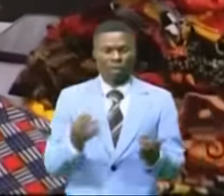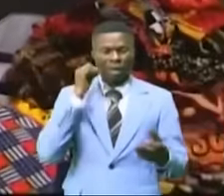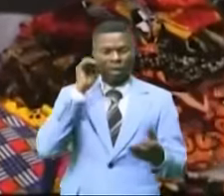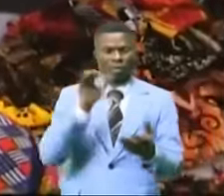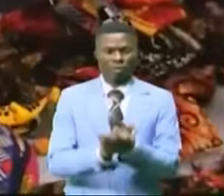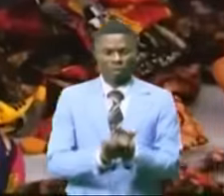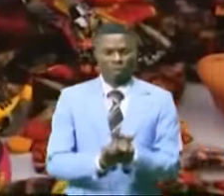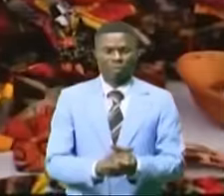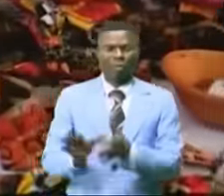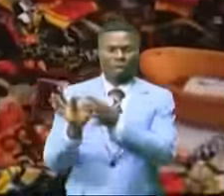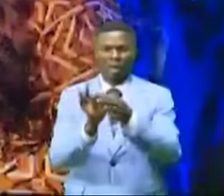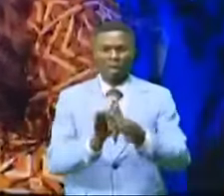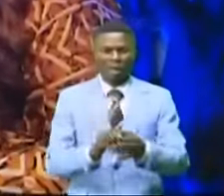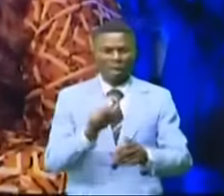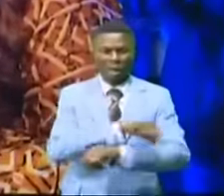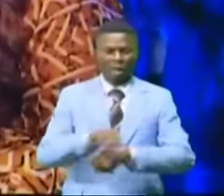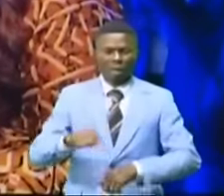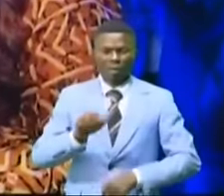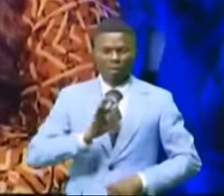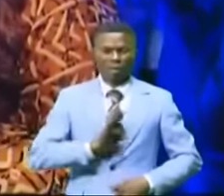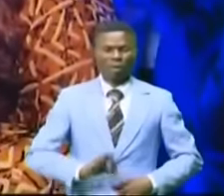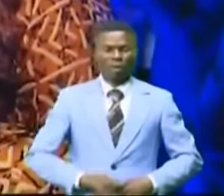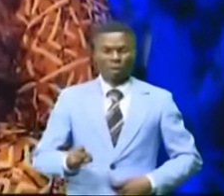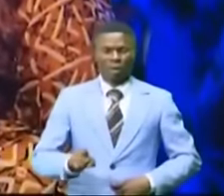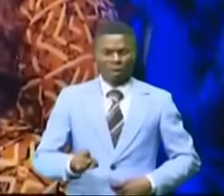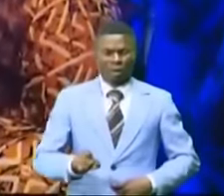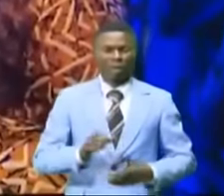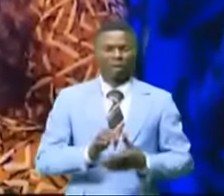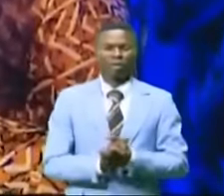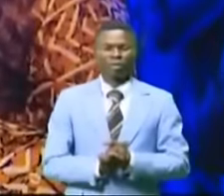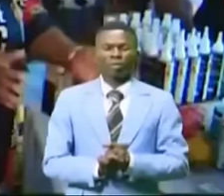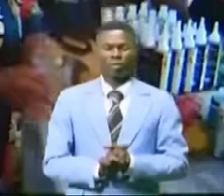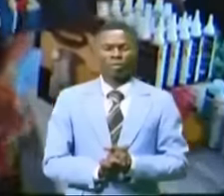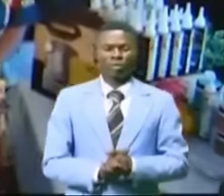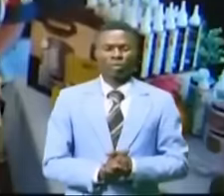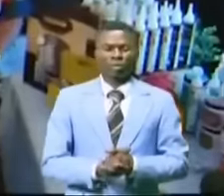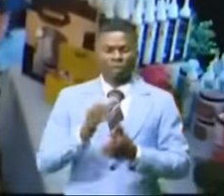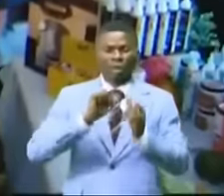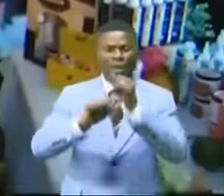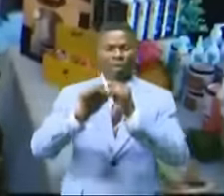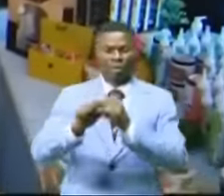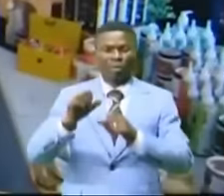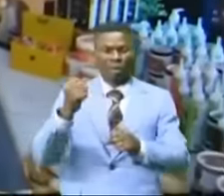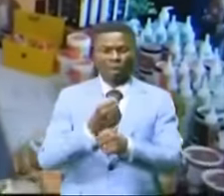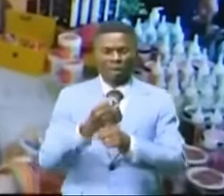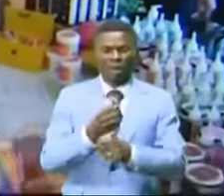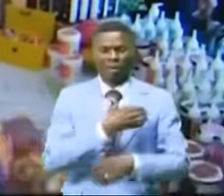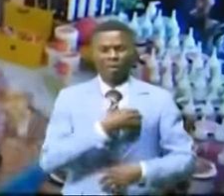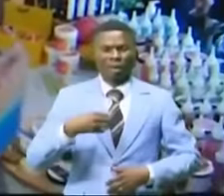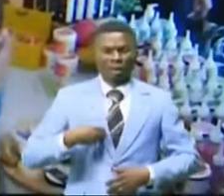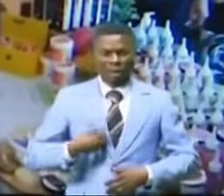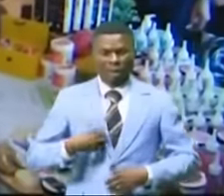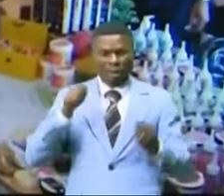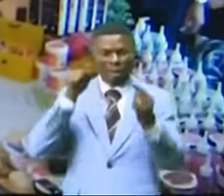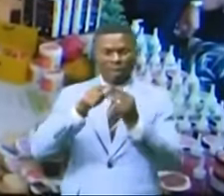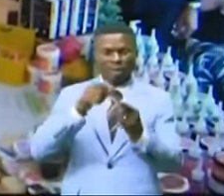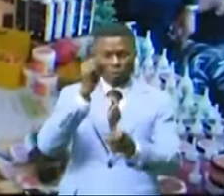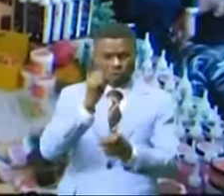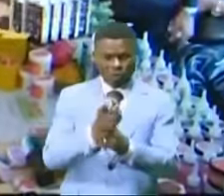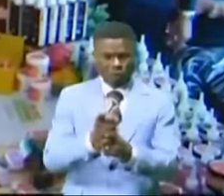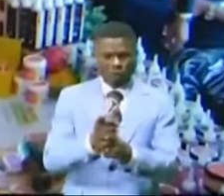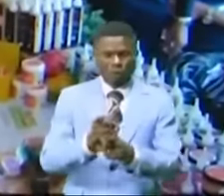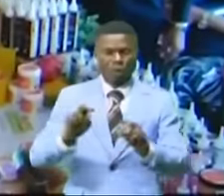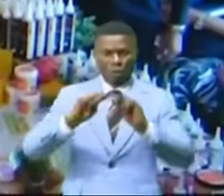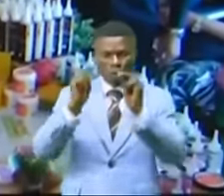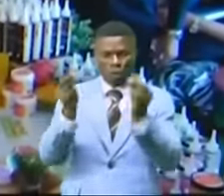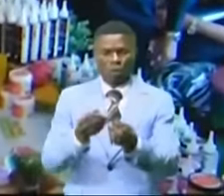en collaboration avec le cabinet du président de la République, Félix-Antoine Tshisekedi. Promouvoir l'entrepreneuriat féminin est le but poursuivi par ces